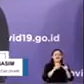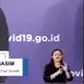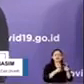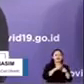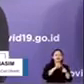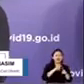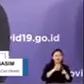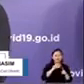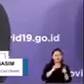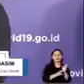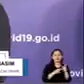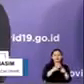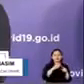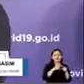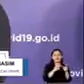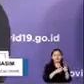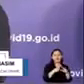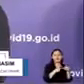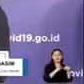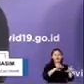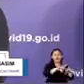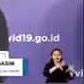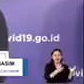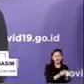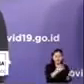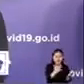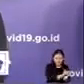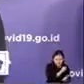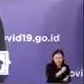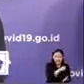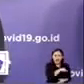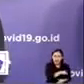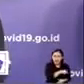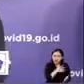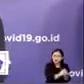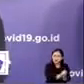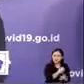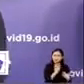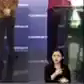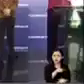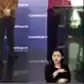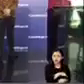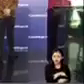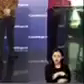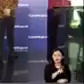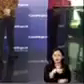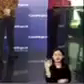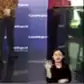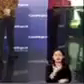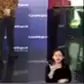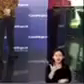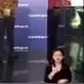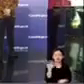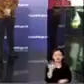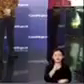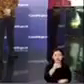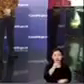14 regimen obat yang kita teliti akhirnya kita mendapatkan 5 kombinasi